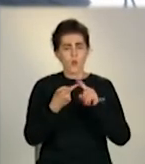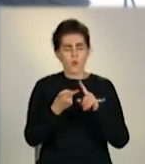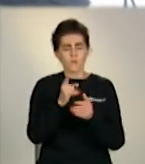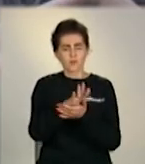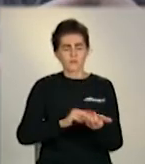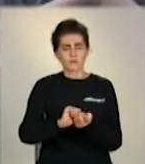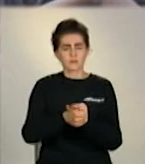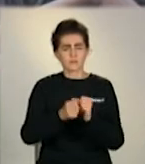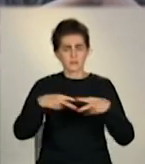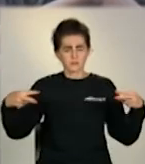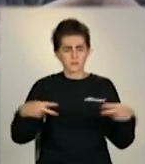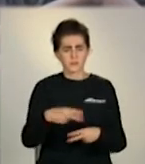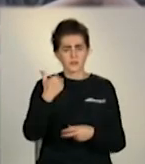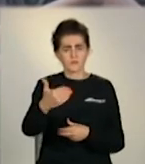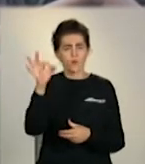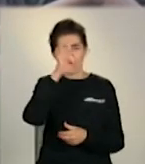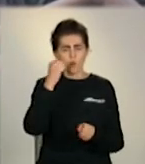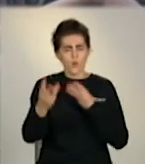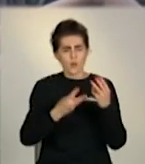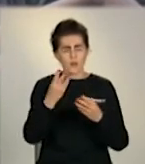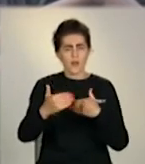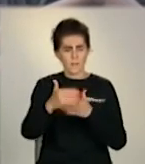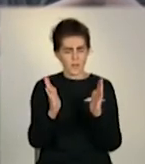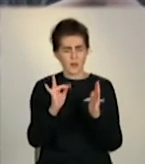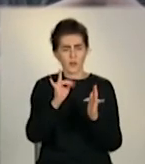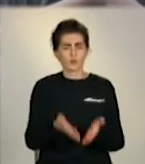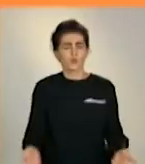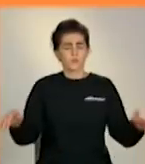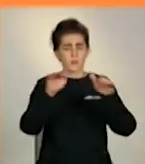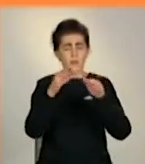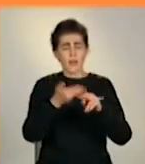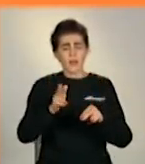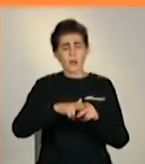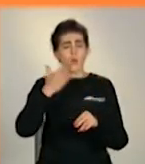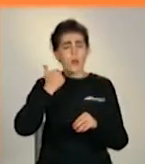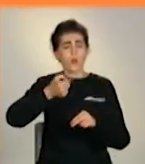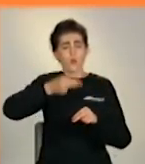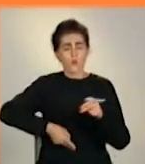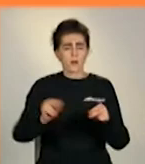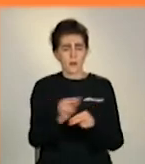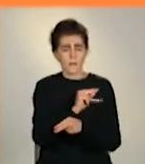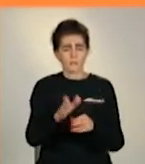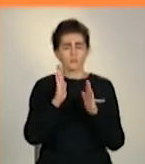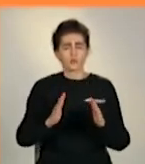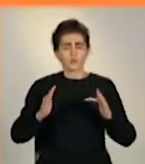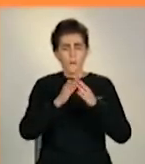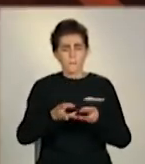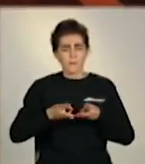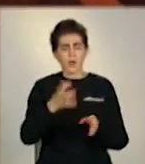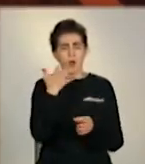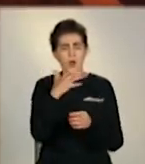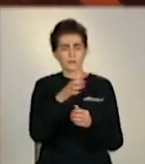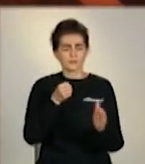заміна вогнетривкої футеровки камер горіння та купола. Після закінчення ремонтних робіт вони забезпечать доменну піч гарячим дуттям